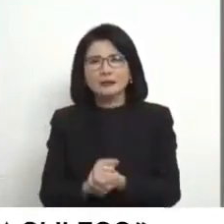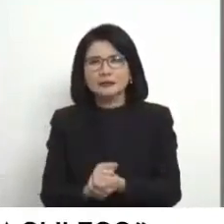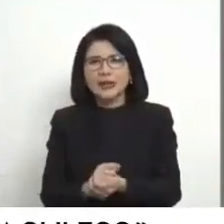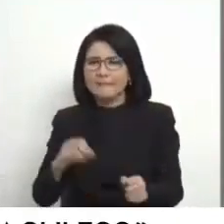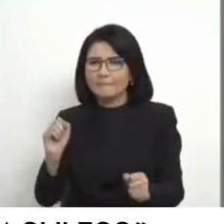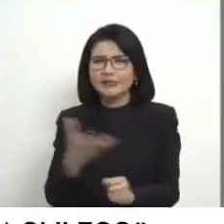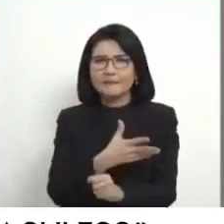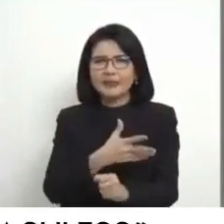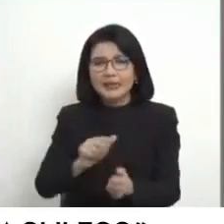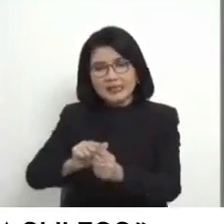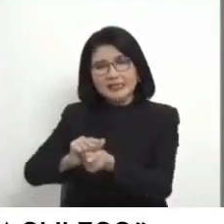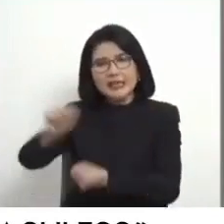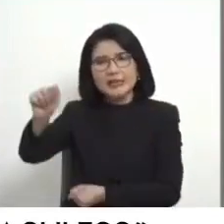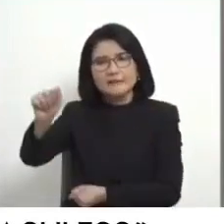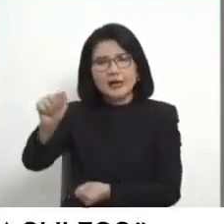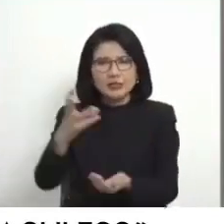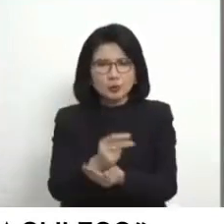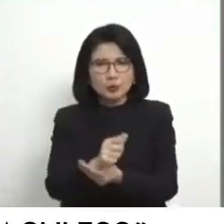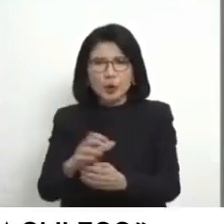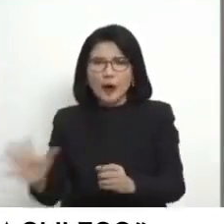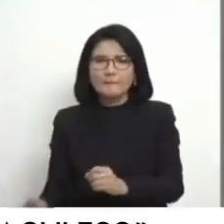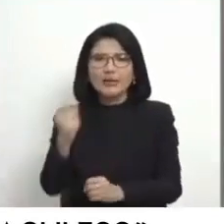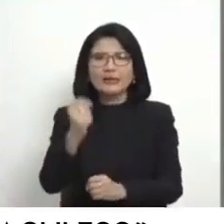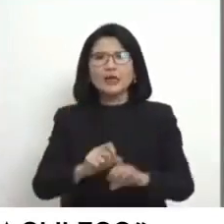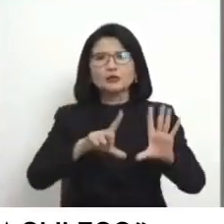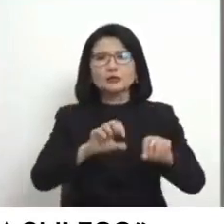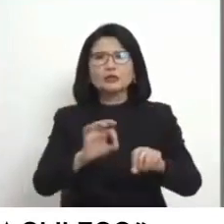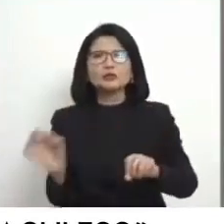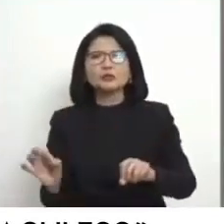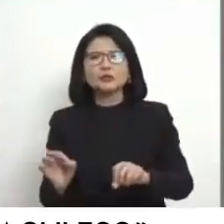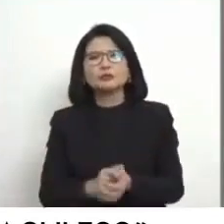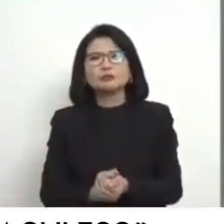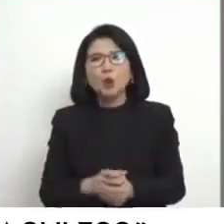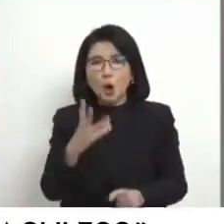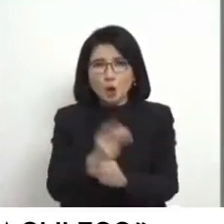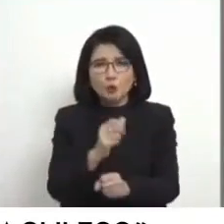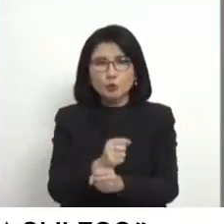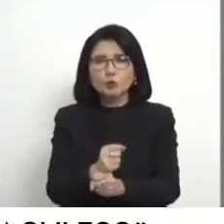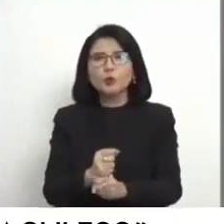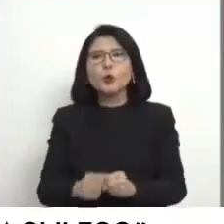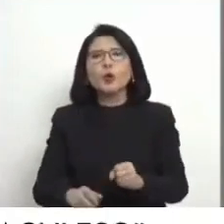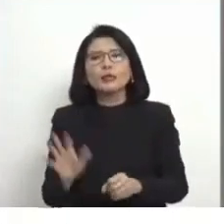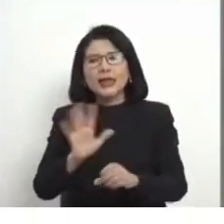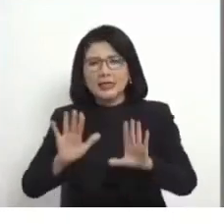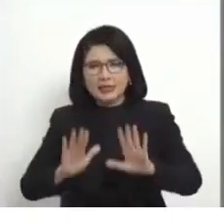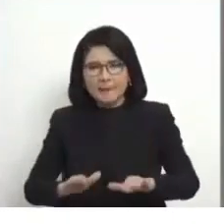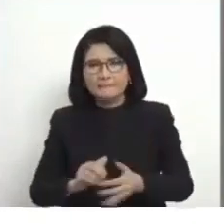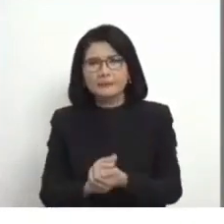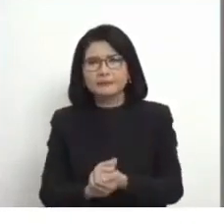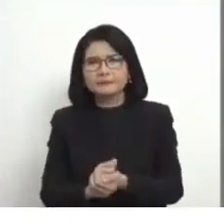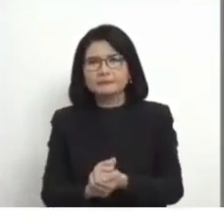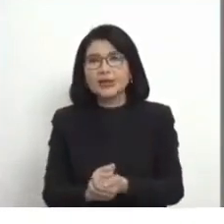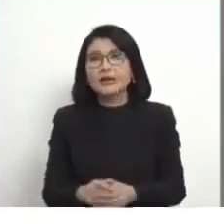percepatan sertifikasi guru pengangkatan 700.000 guru honorer menjadi guru P3K kemudian beasiswa